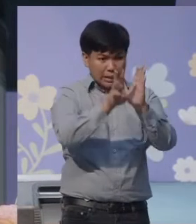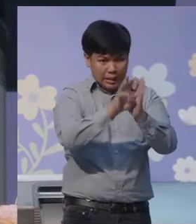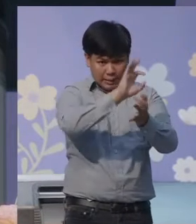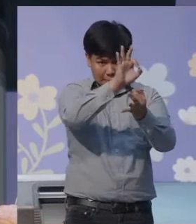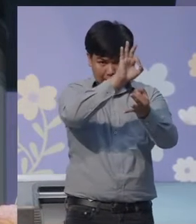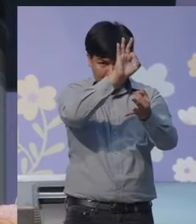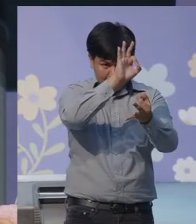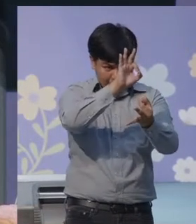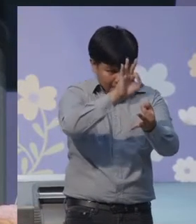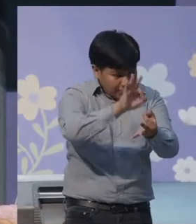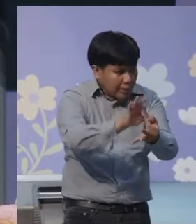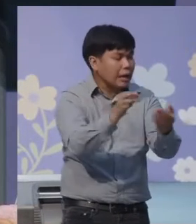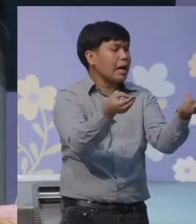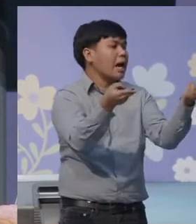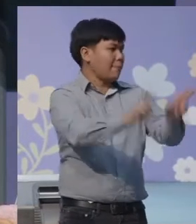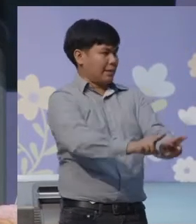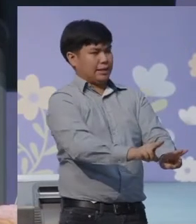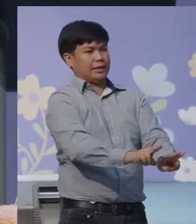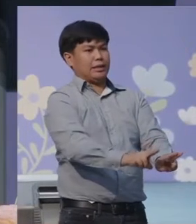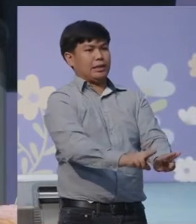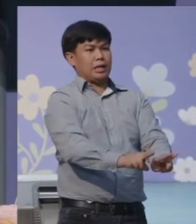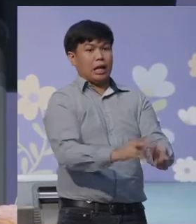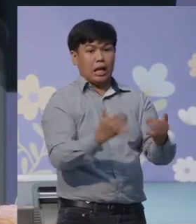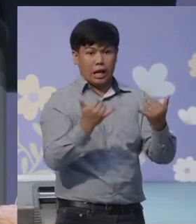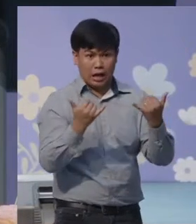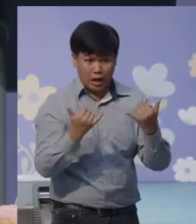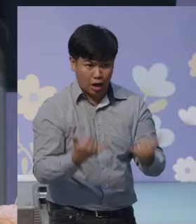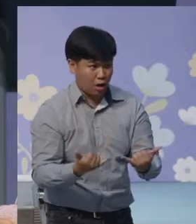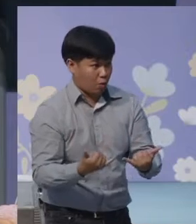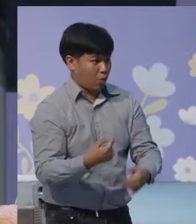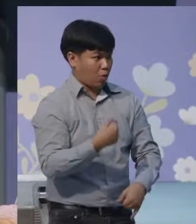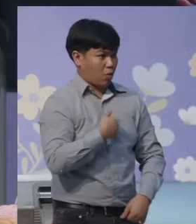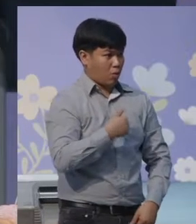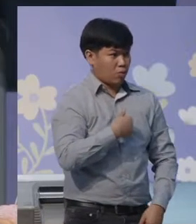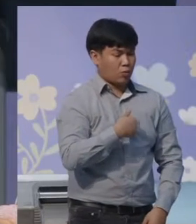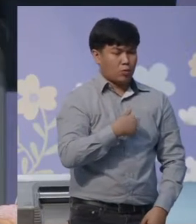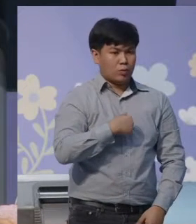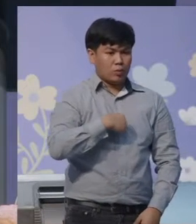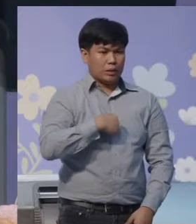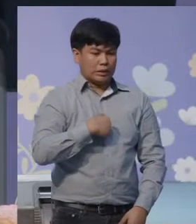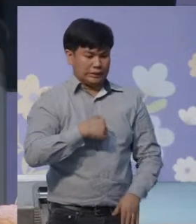ay masunod. Ngayon, kung kayo'y anak ng Diyos,